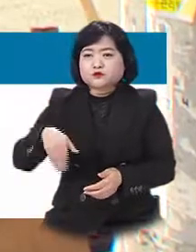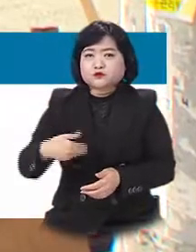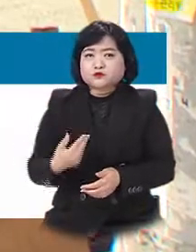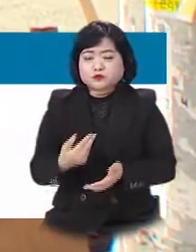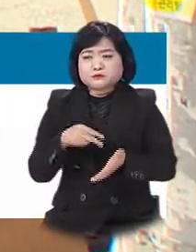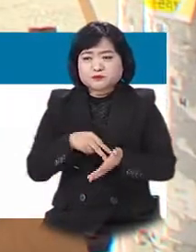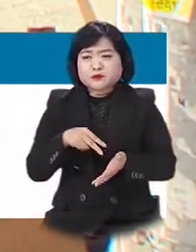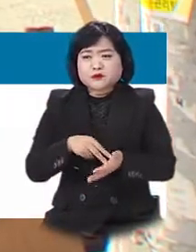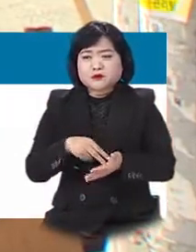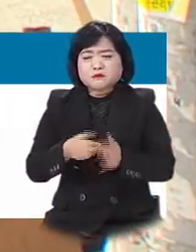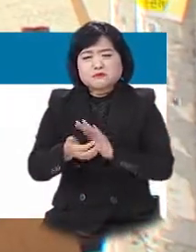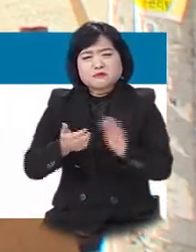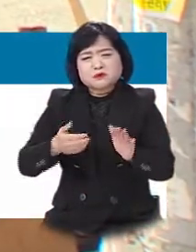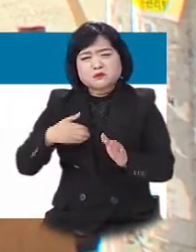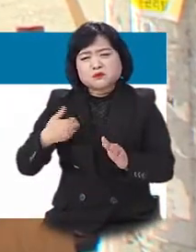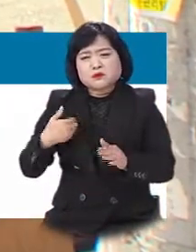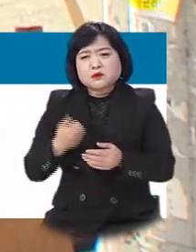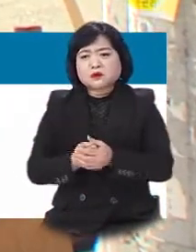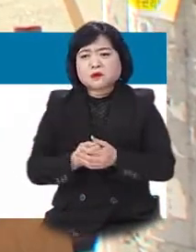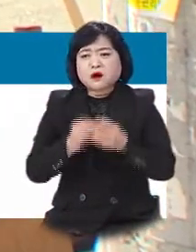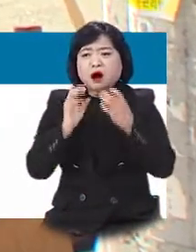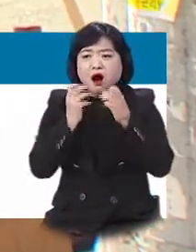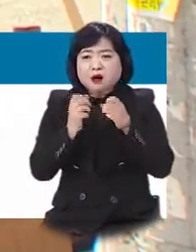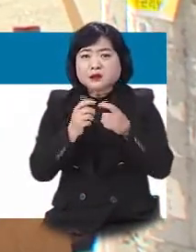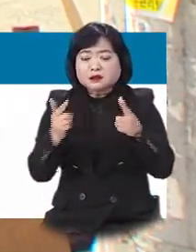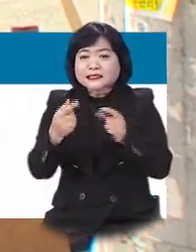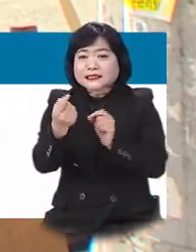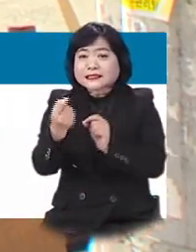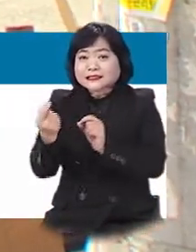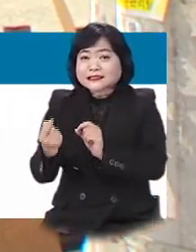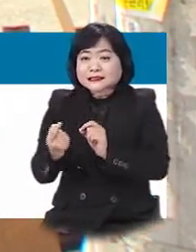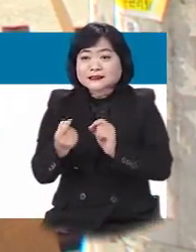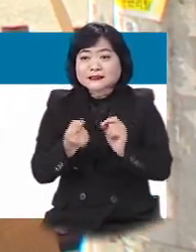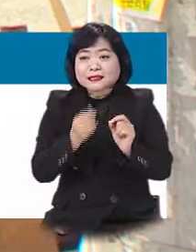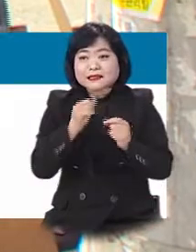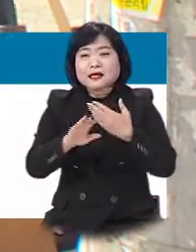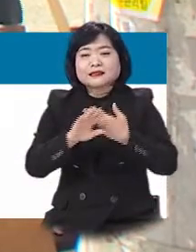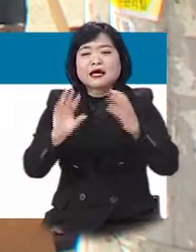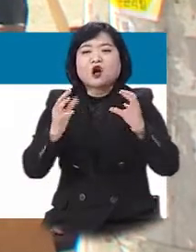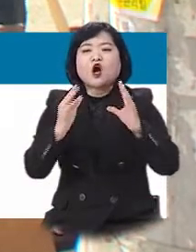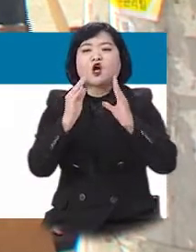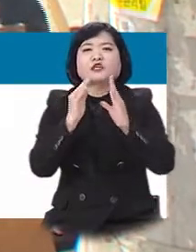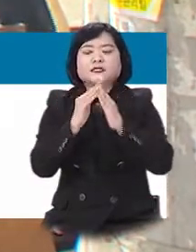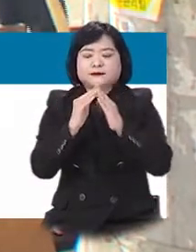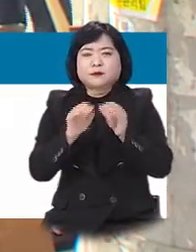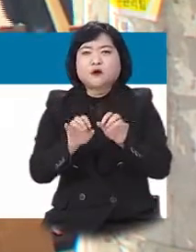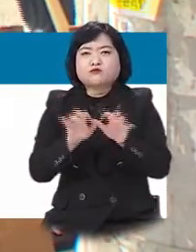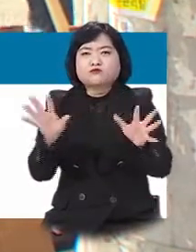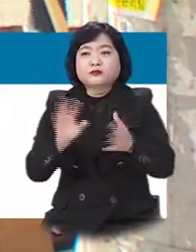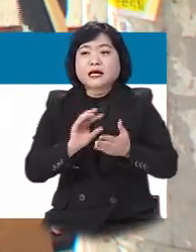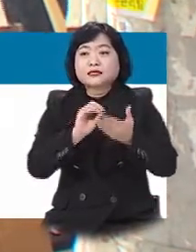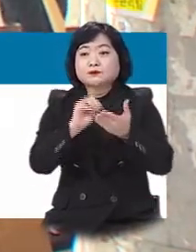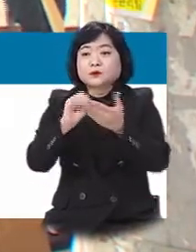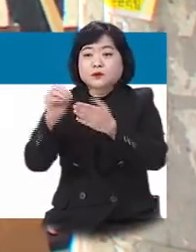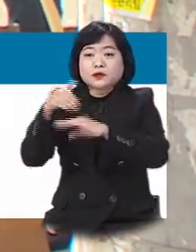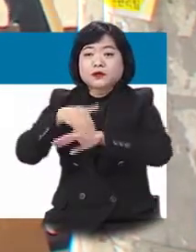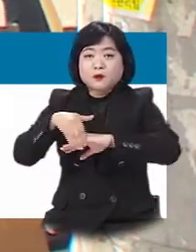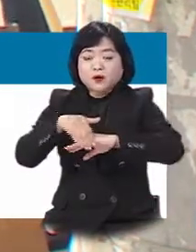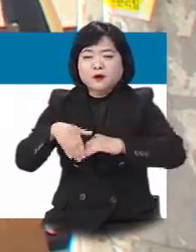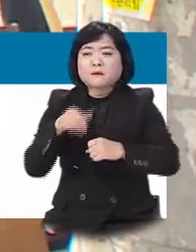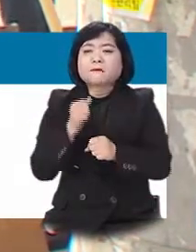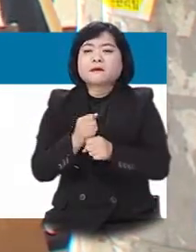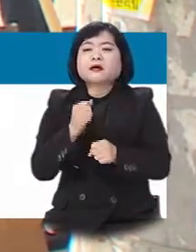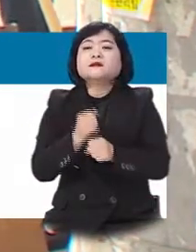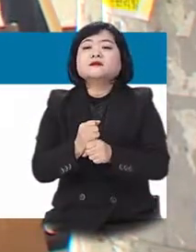사전에 인지를 하지 못했습니다. 어린이들을 인근에 있는 다른 어린이집으로 분산 입소시킬